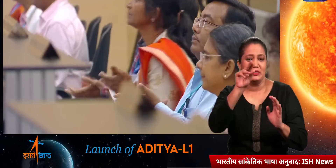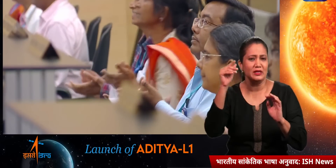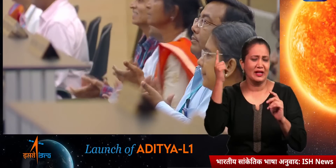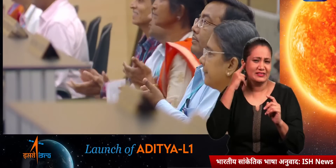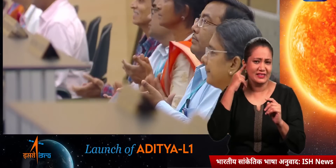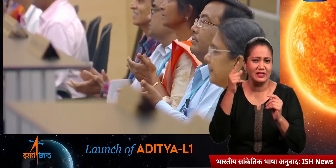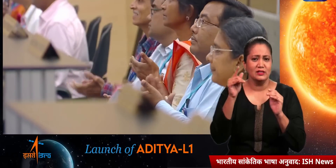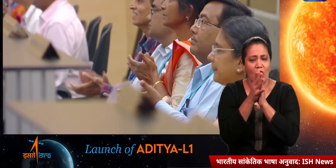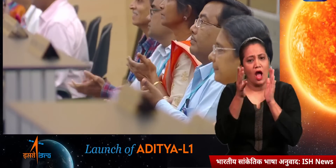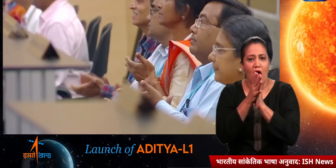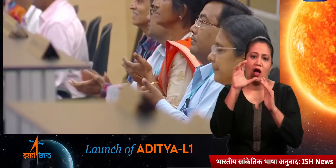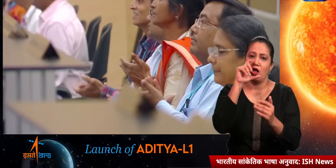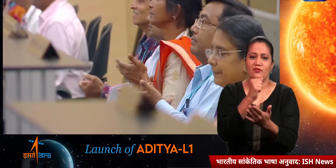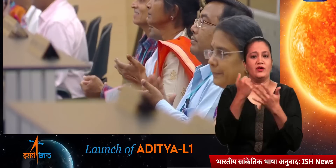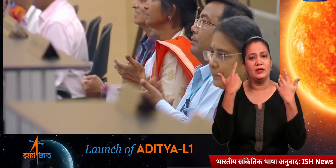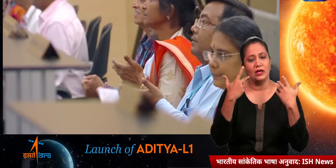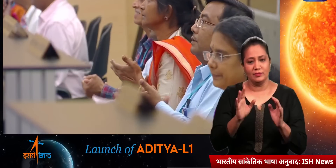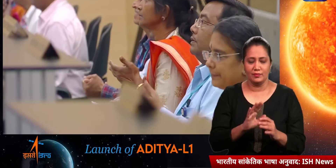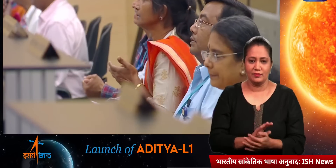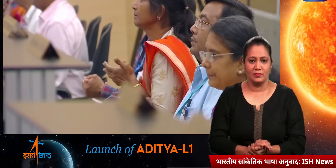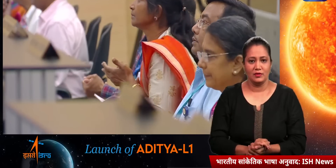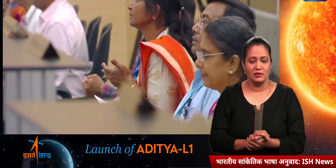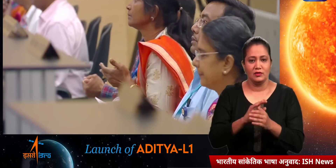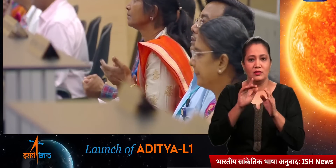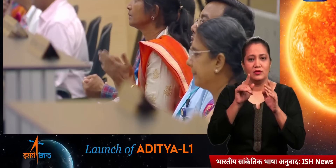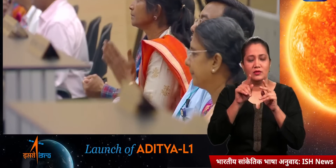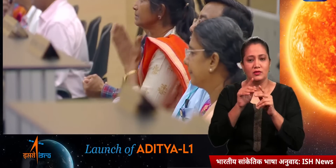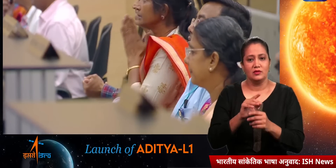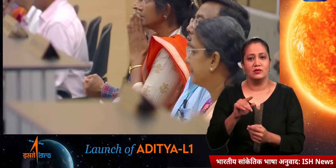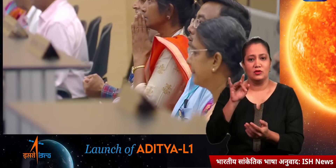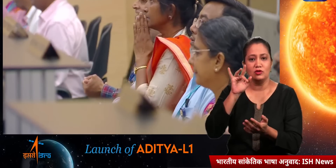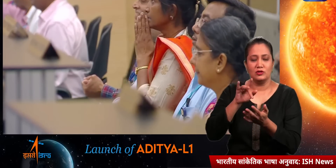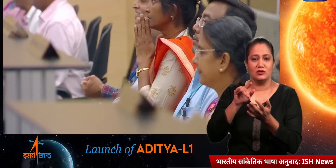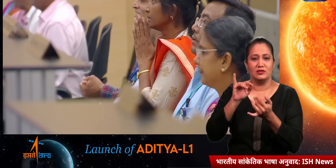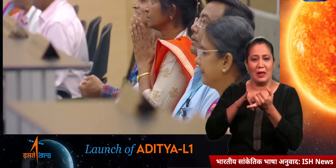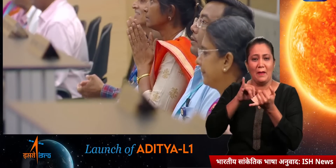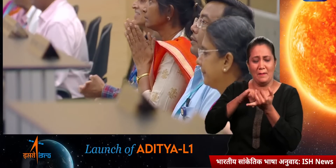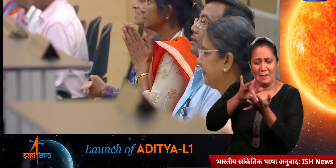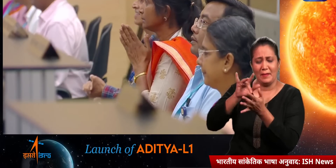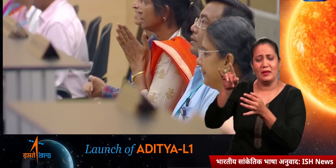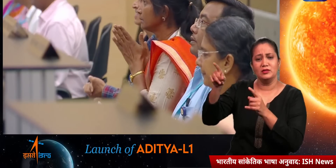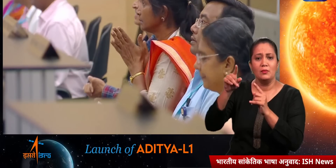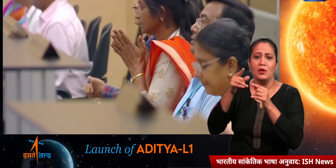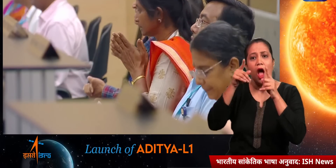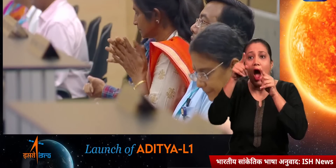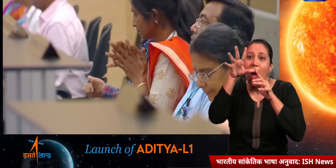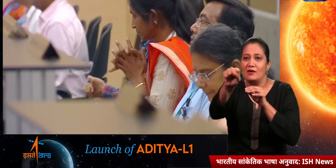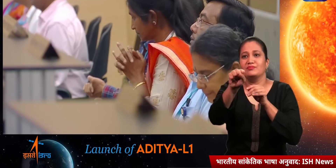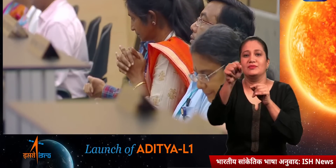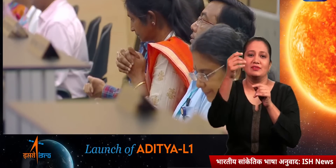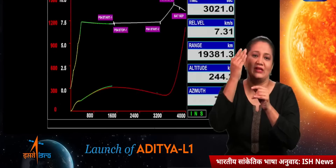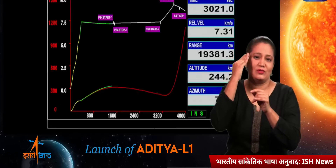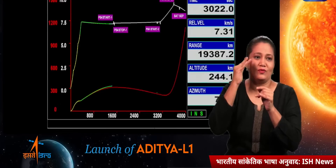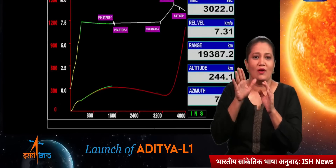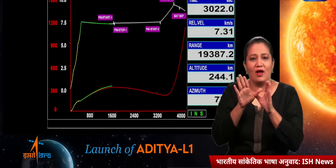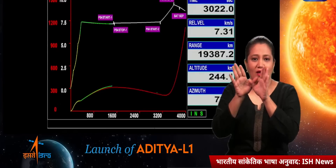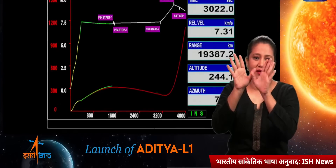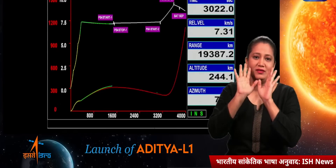जी हाँ, इसकी पुष्टि हो गई है। शिपबोर्न टर्मिनल से हमारे यान को ट्रैक कर लिया गया है।